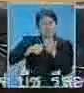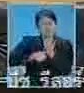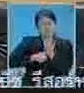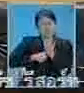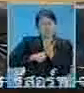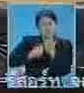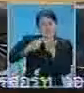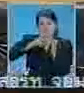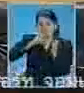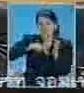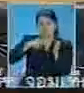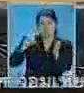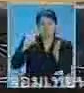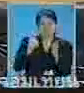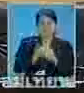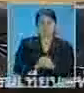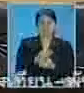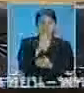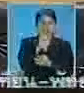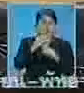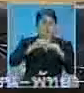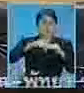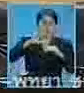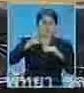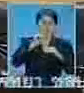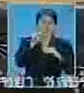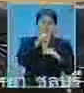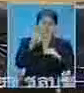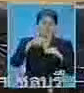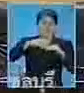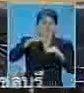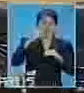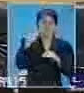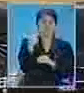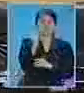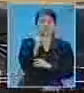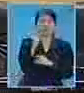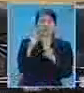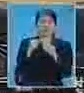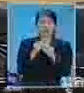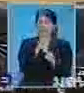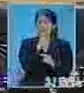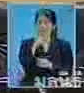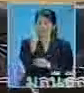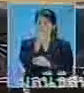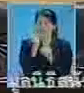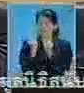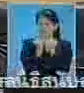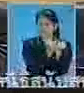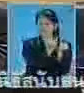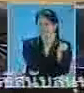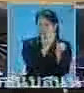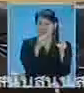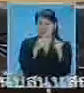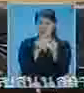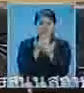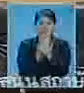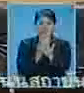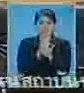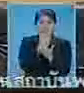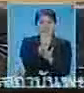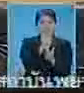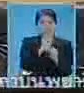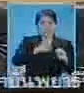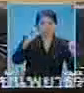ของสินเชื่อทั้งหมดเป็นเพราะอะไรครับเป็นเพราะสินเชื่อให้กับพรรคให้กับพวกใครไม่มีเส้นสายไม่เคยมีโอกาสได้เข้าถึงวงเงินสินเชื่อเห